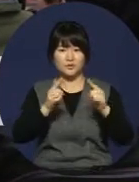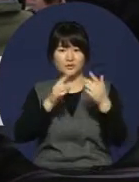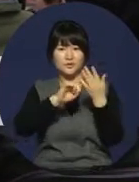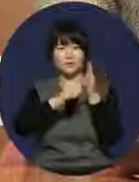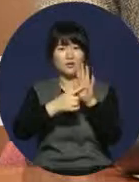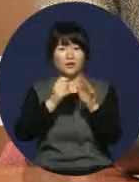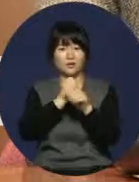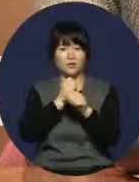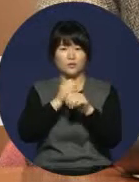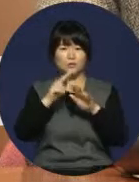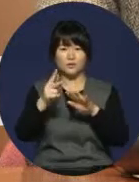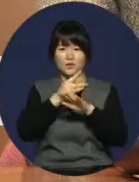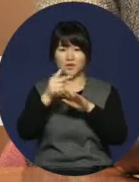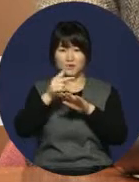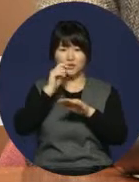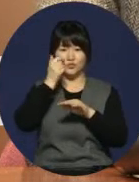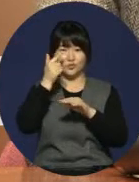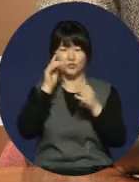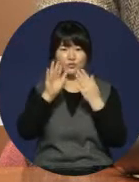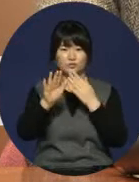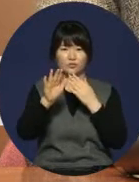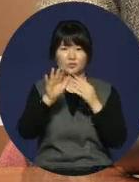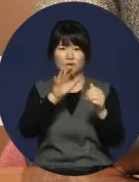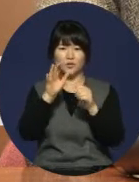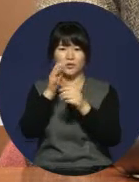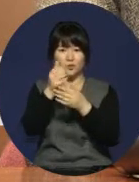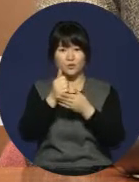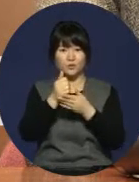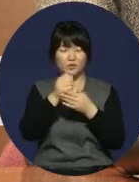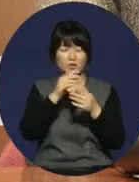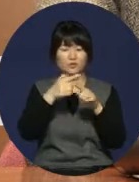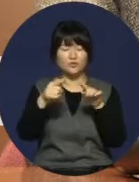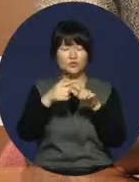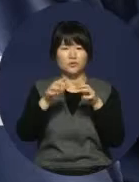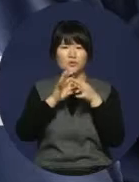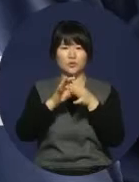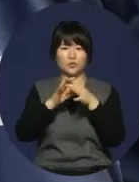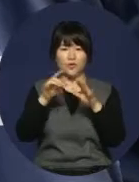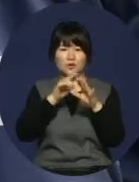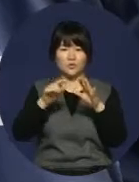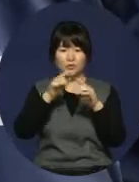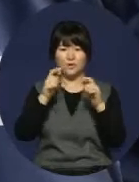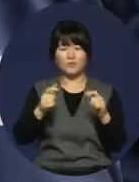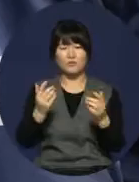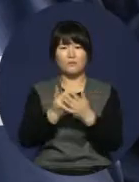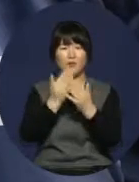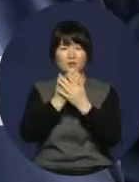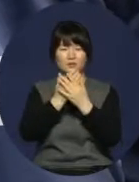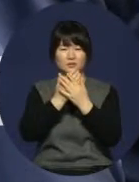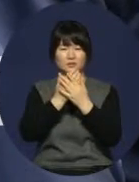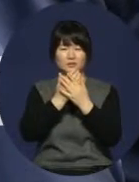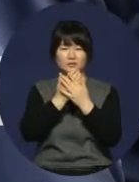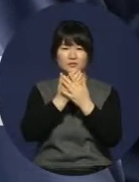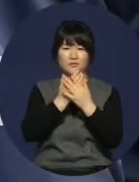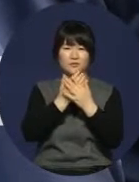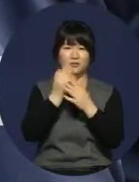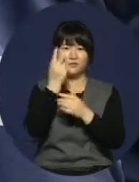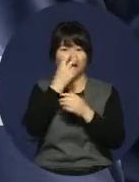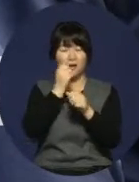개통 후 6개월이 지난 현 시점에서 이용객 분석을 통해 동해안권 발전 방향을 모색하는 시간도